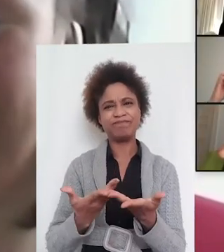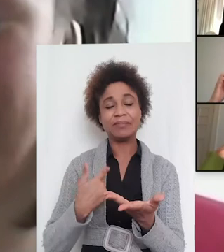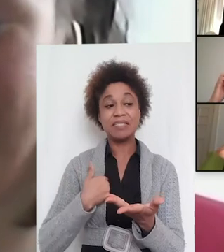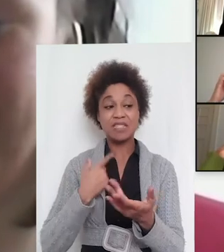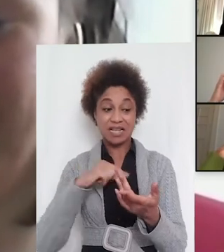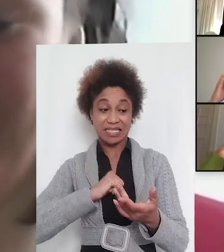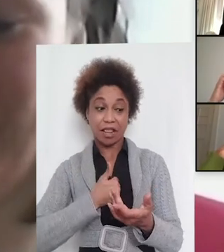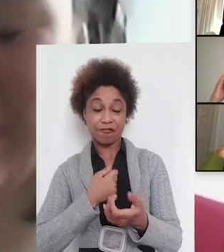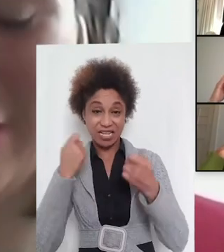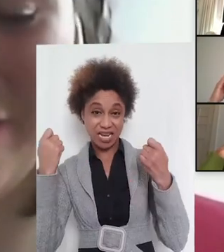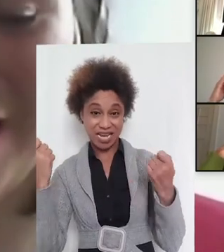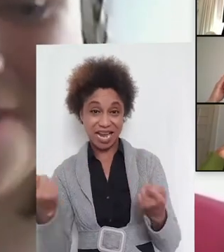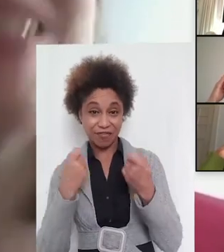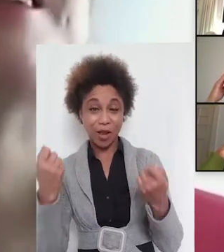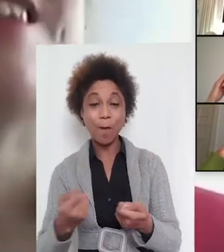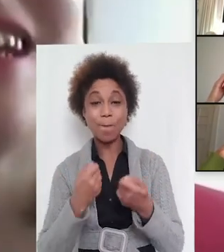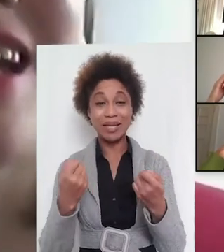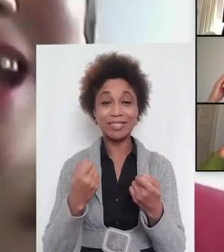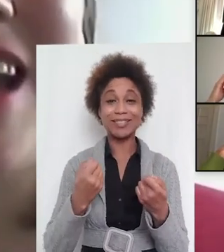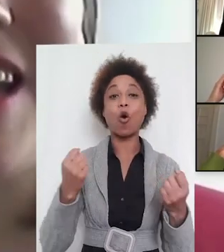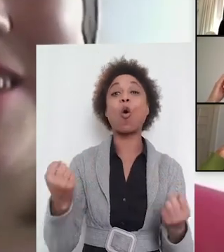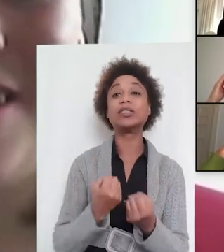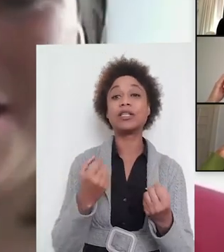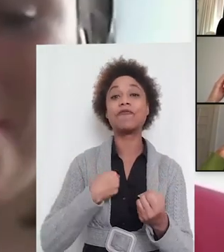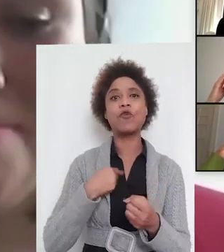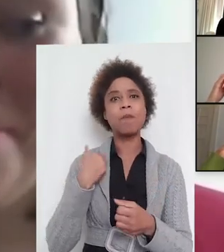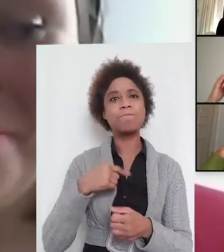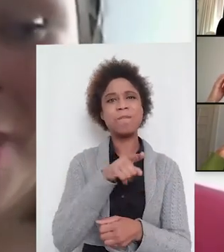die slechtziend waren. En